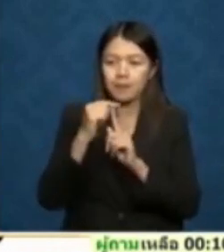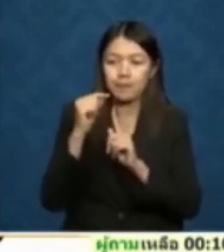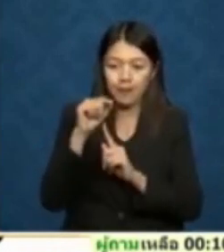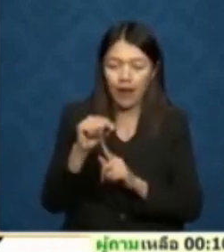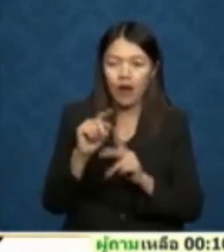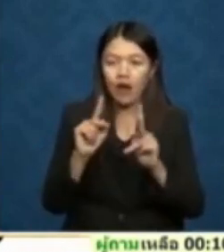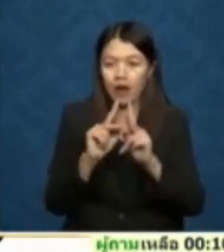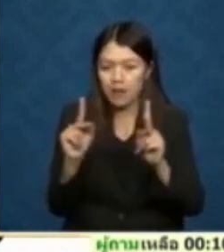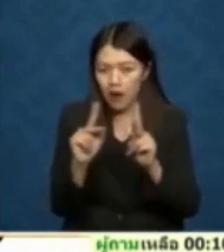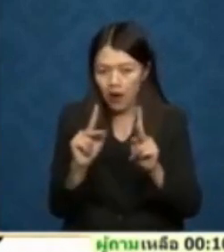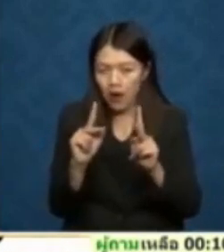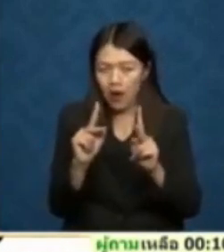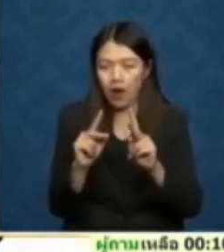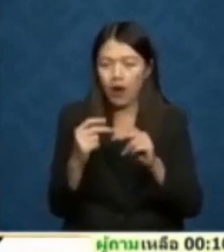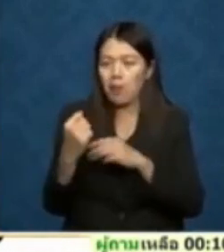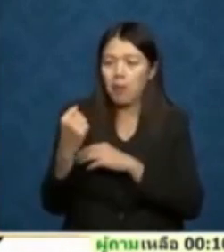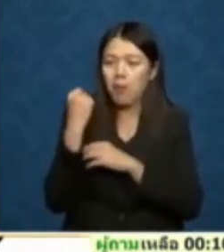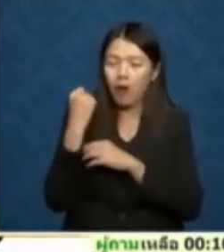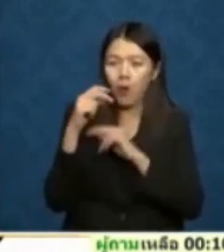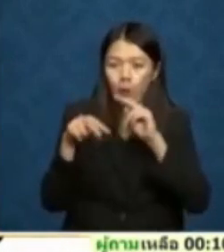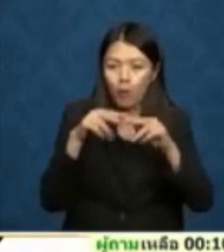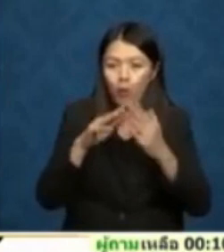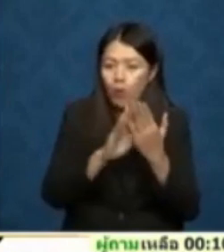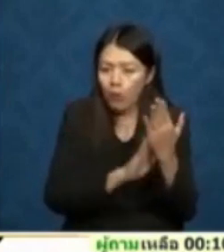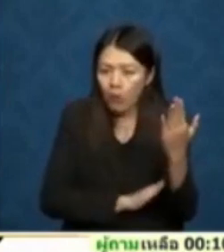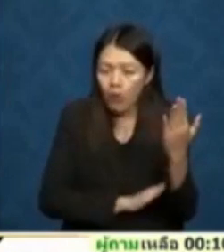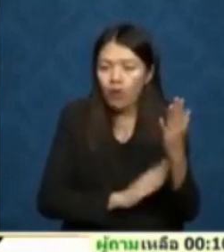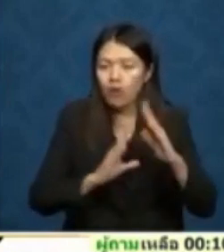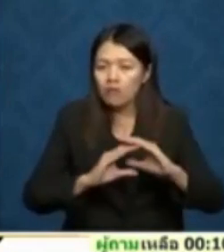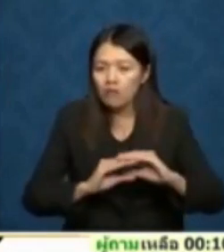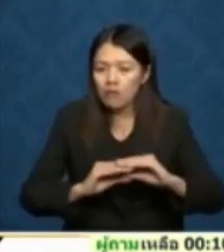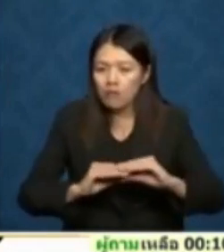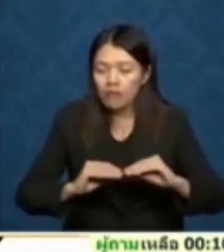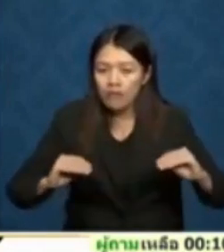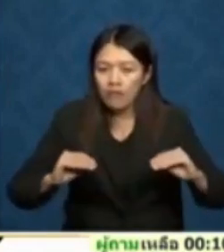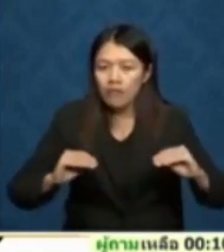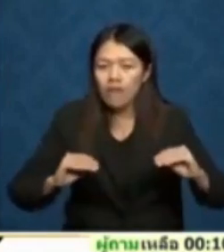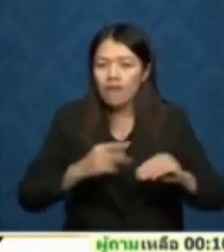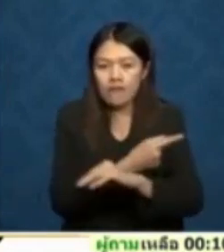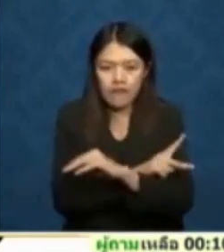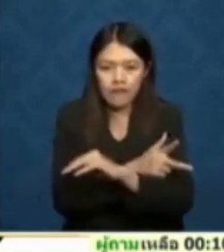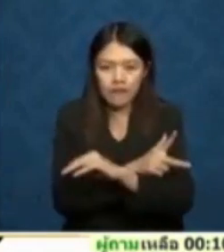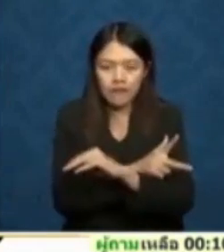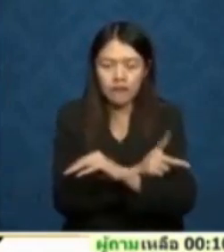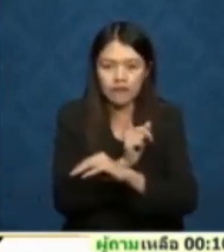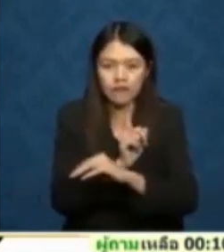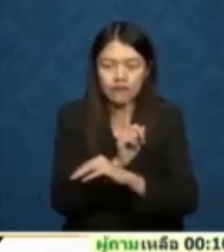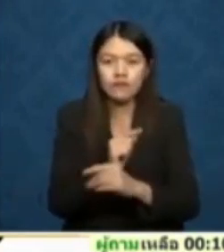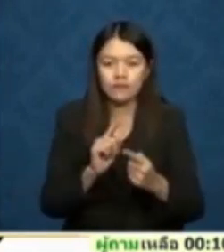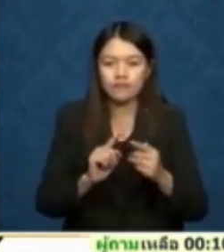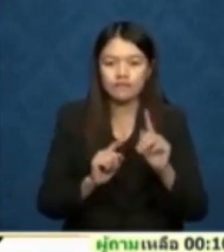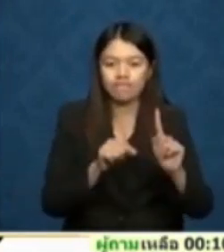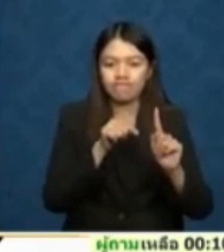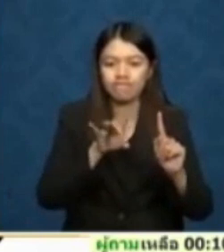รมการรักษาความมั่นคงและความสงบเรียบร้อยจังหวัดภูเก็ตที่